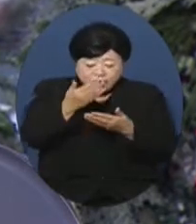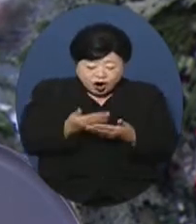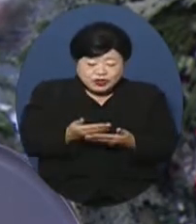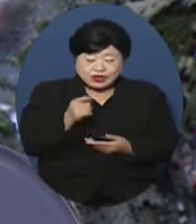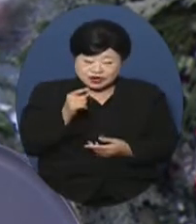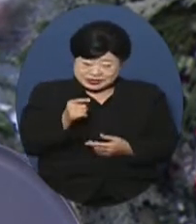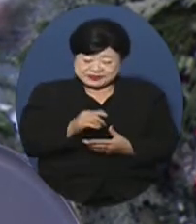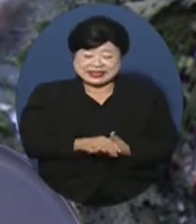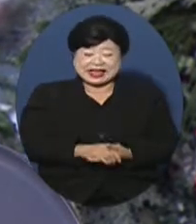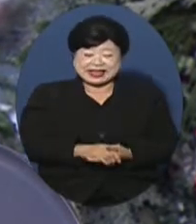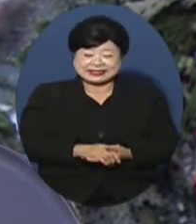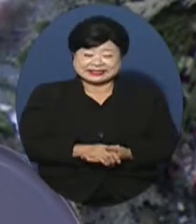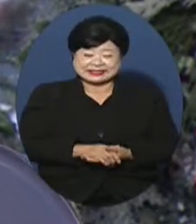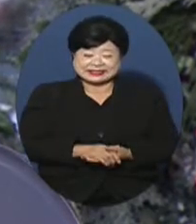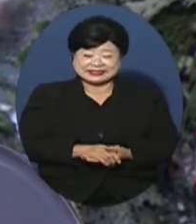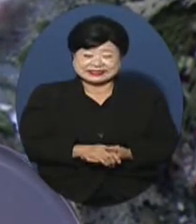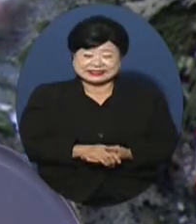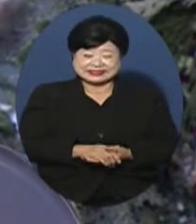줍니다